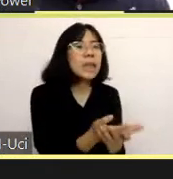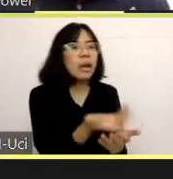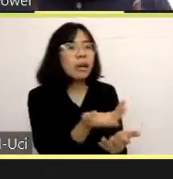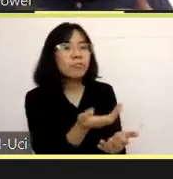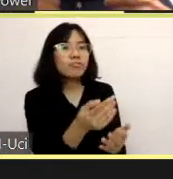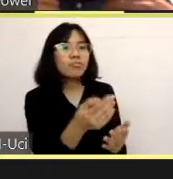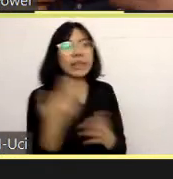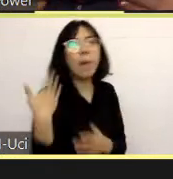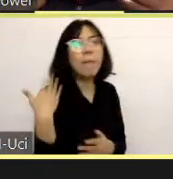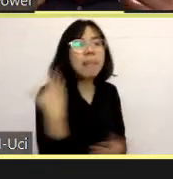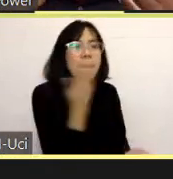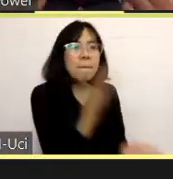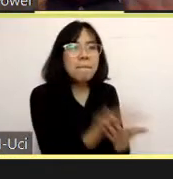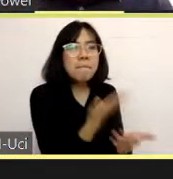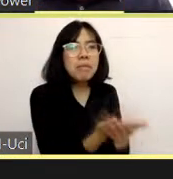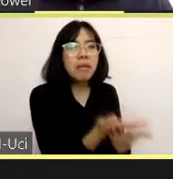daripada